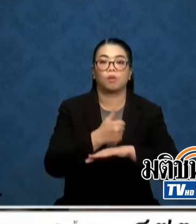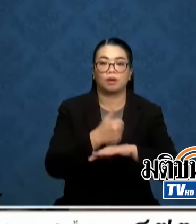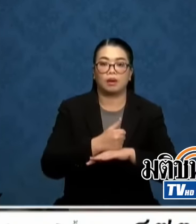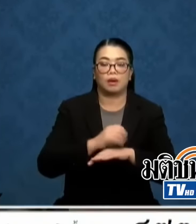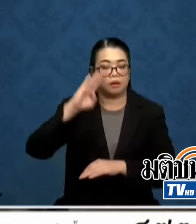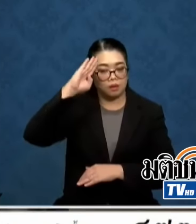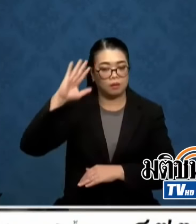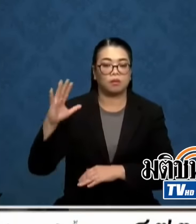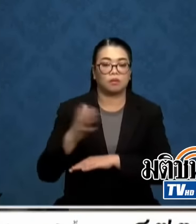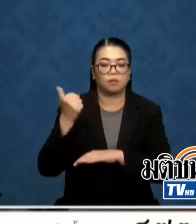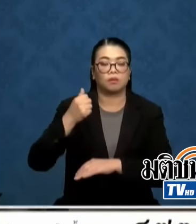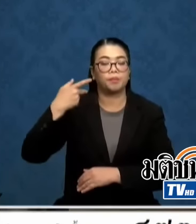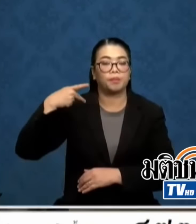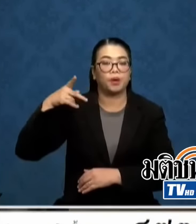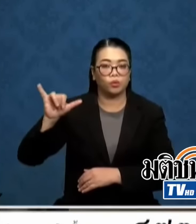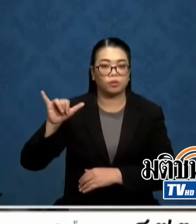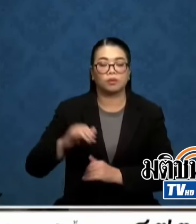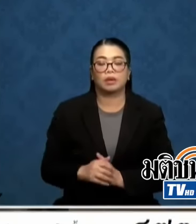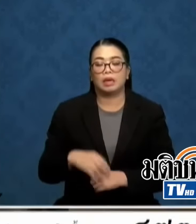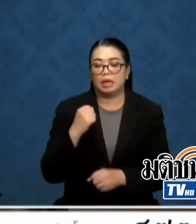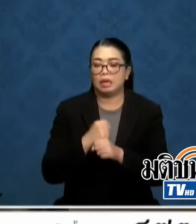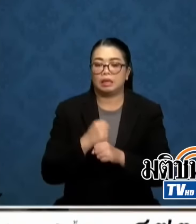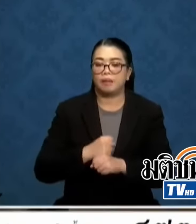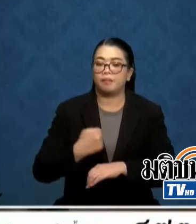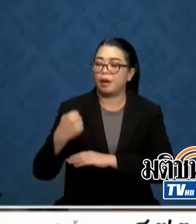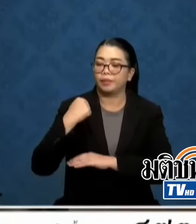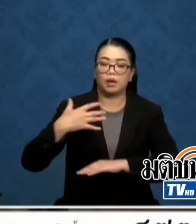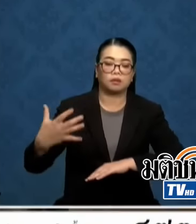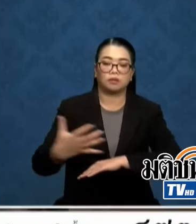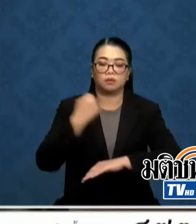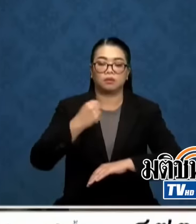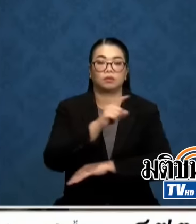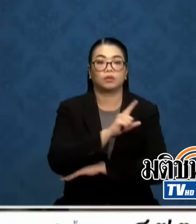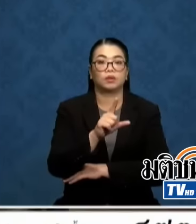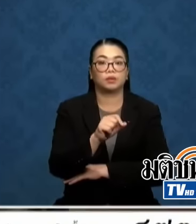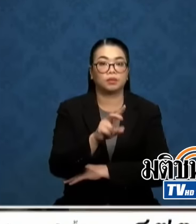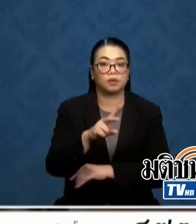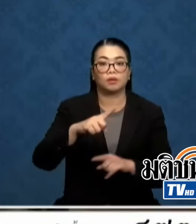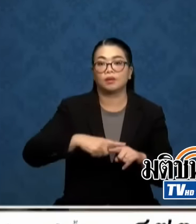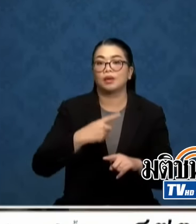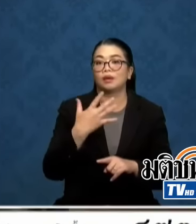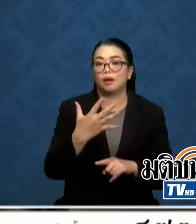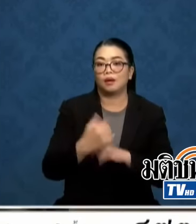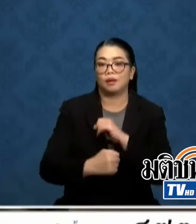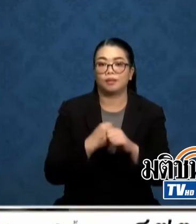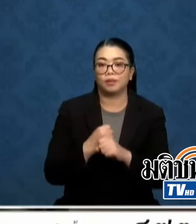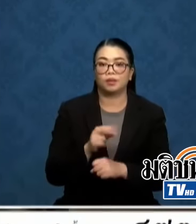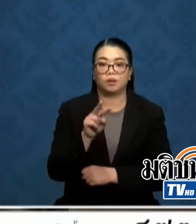รัฐประหารพลเอกประยุทธ์จันทร์โอชาที่ได้กระทำการยึดอำนาจไปจากประชาชนเมื่อวันที่22พฤษภาคม